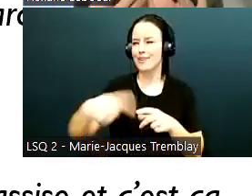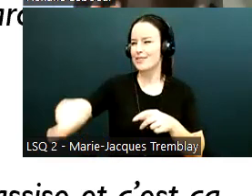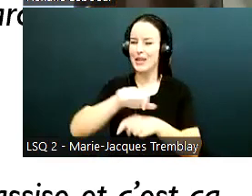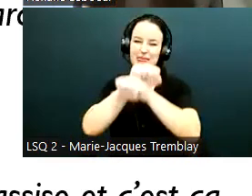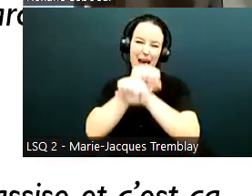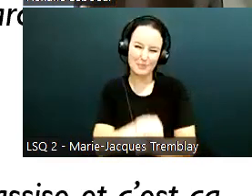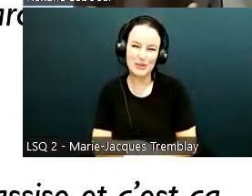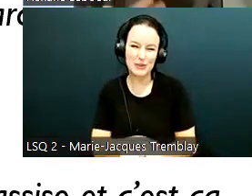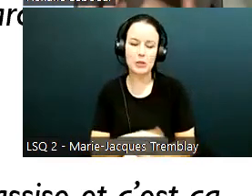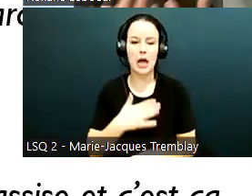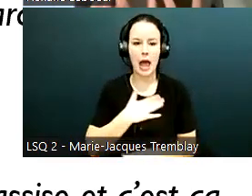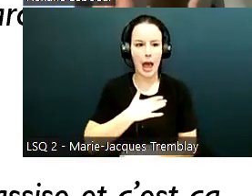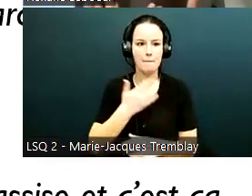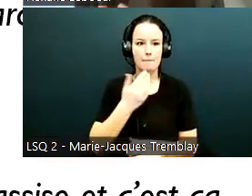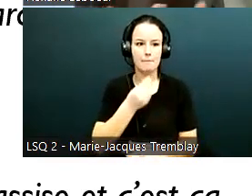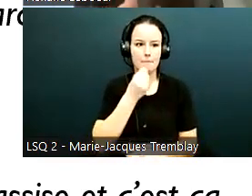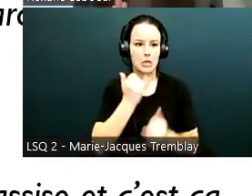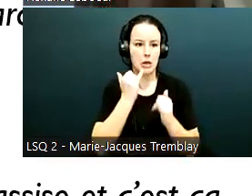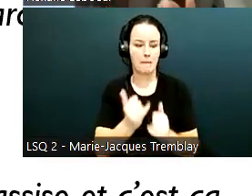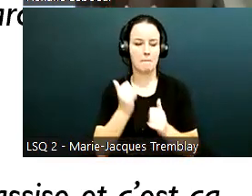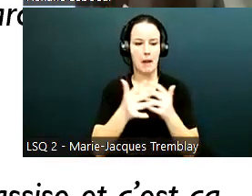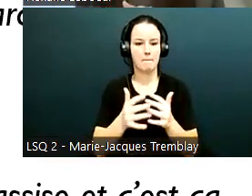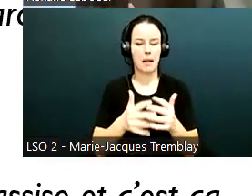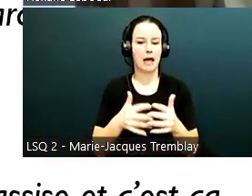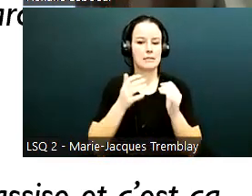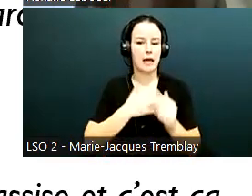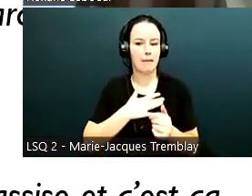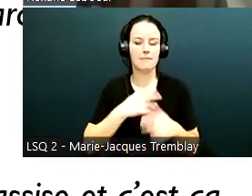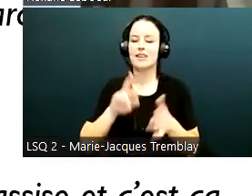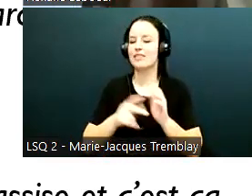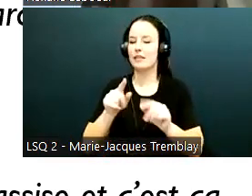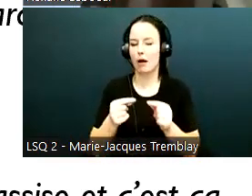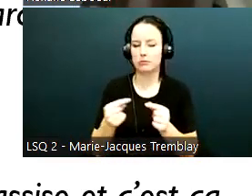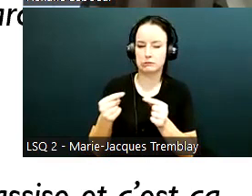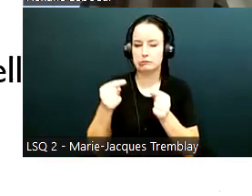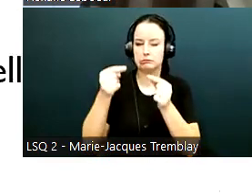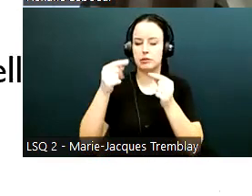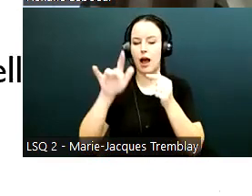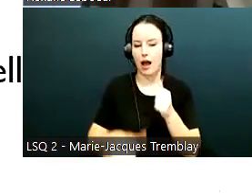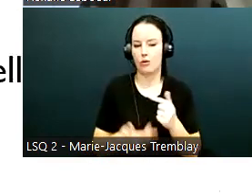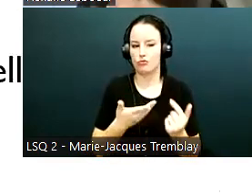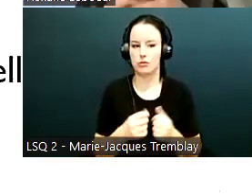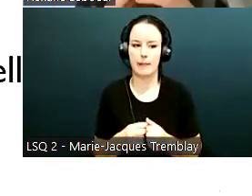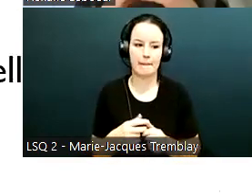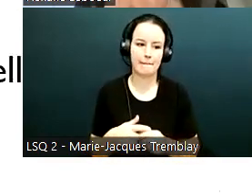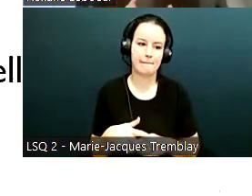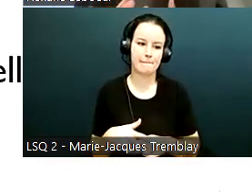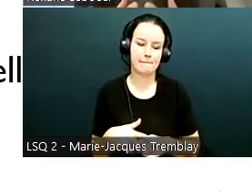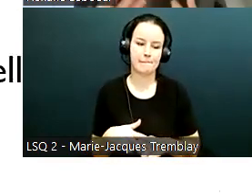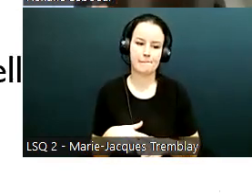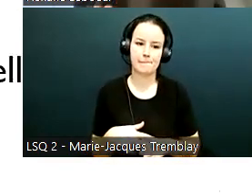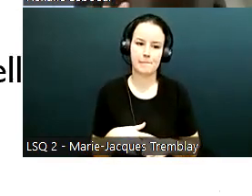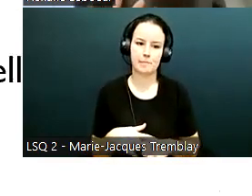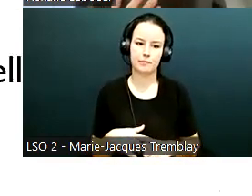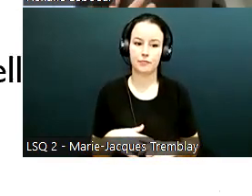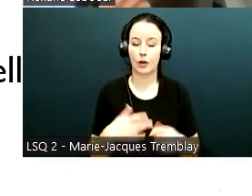ils aiment manger à une même place, donc il y a souvent plusieurs petites tensions qui peuvent survenir entre les résidents. Donc, en ayant